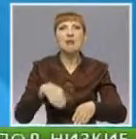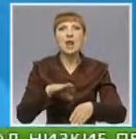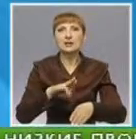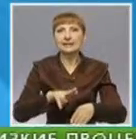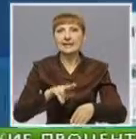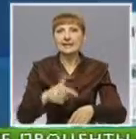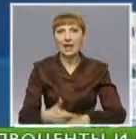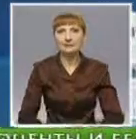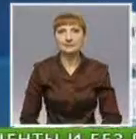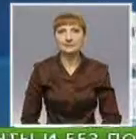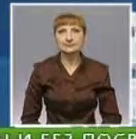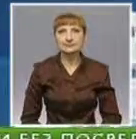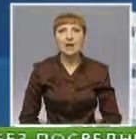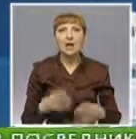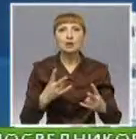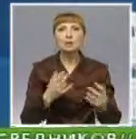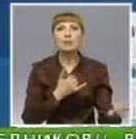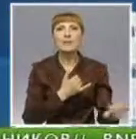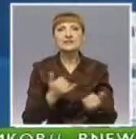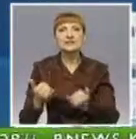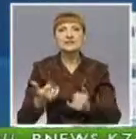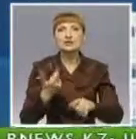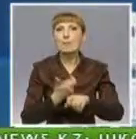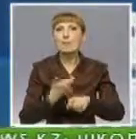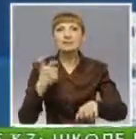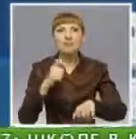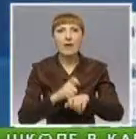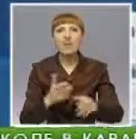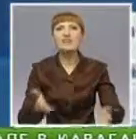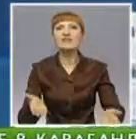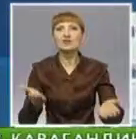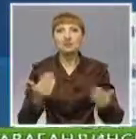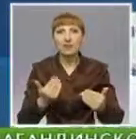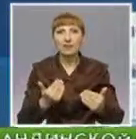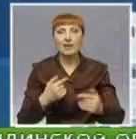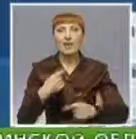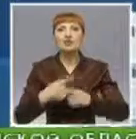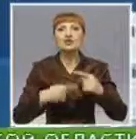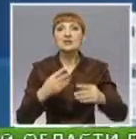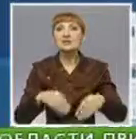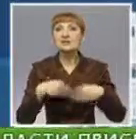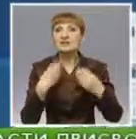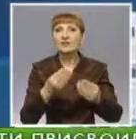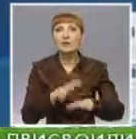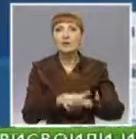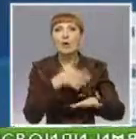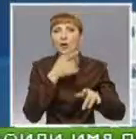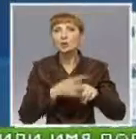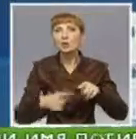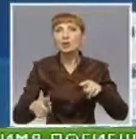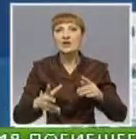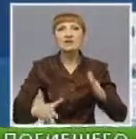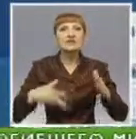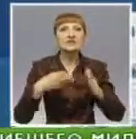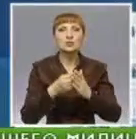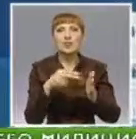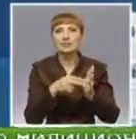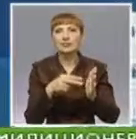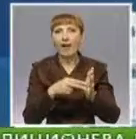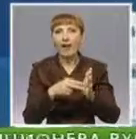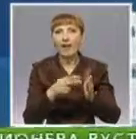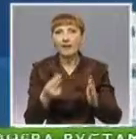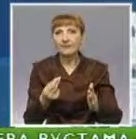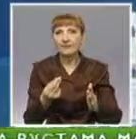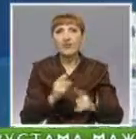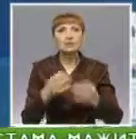тенге. Нужно обеспечить максимальное привлечение через предоставление долгосрочных инвестиционных тарифов.